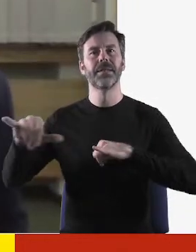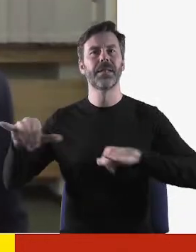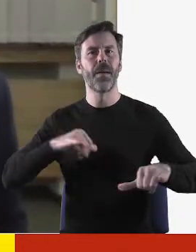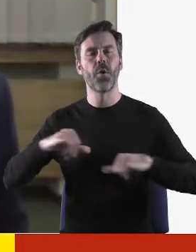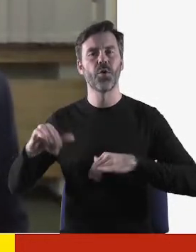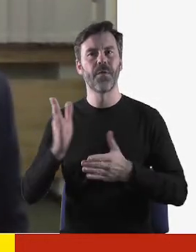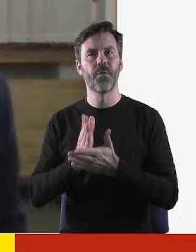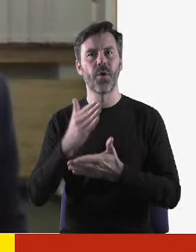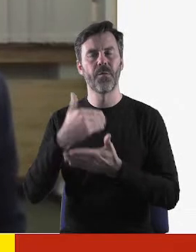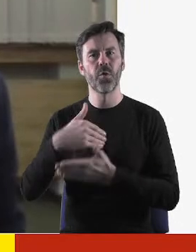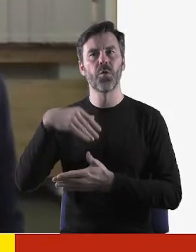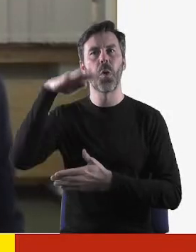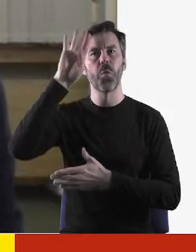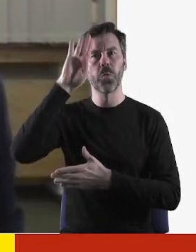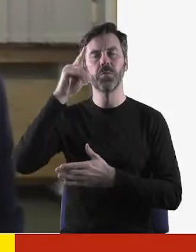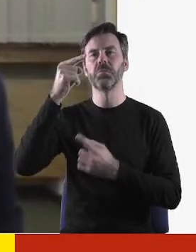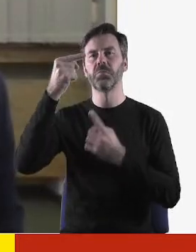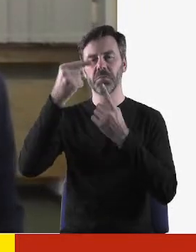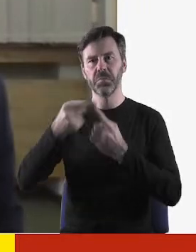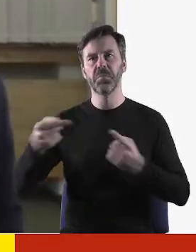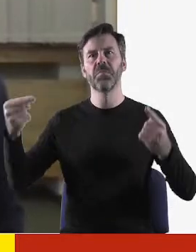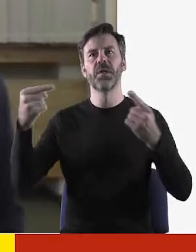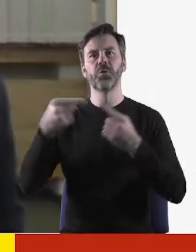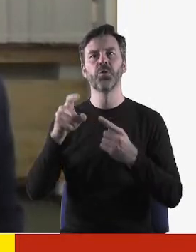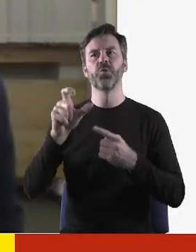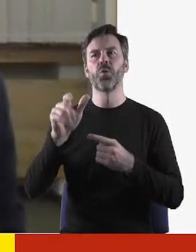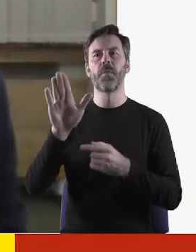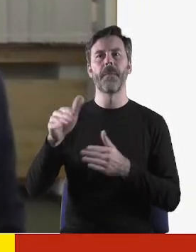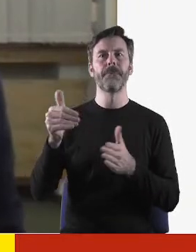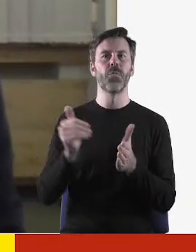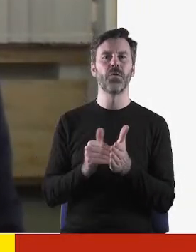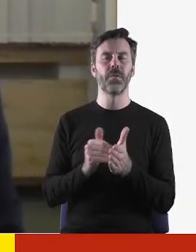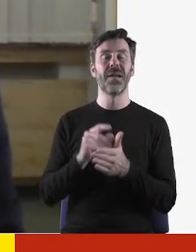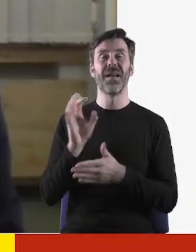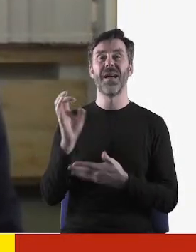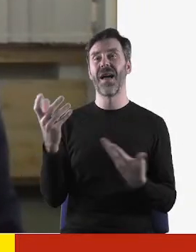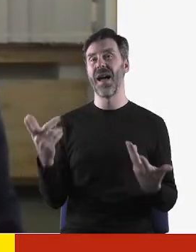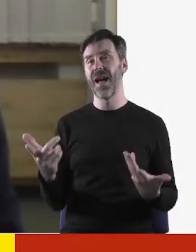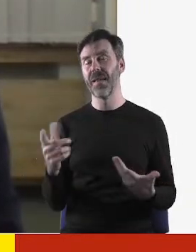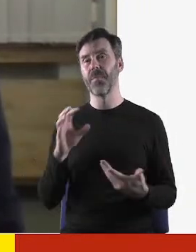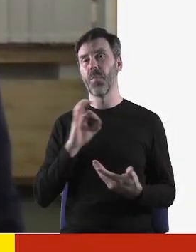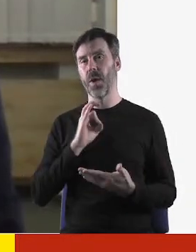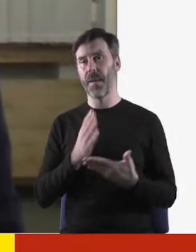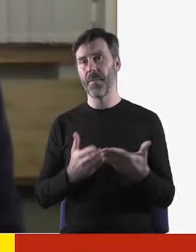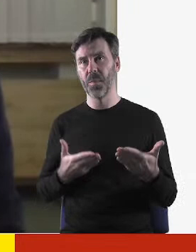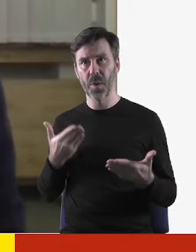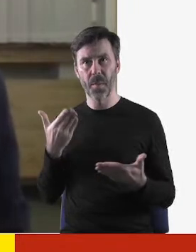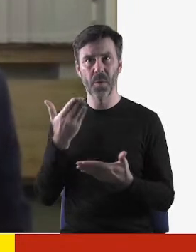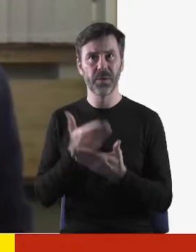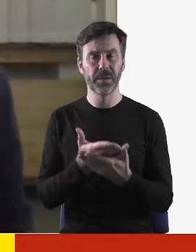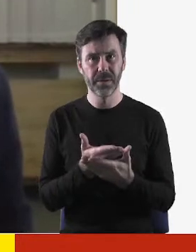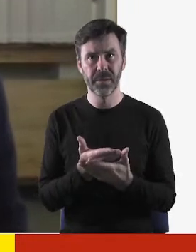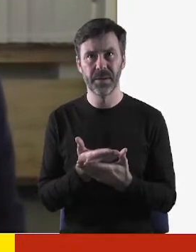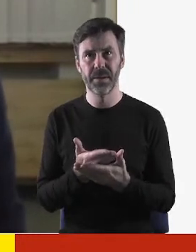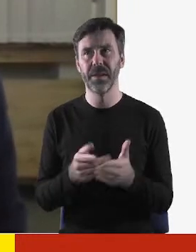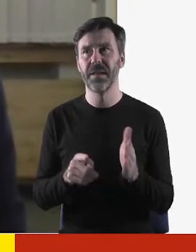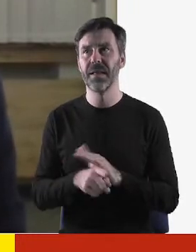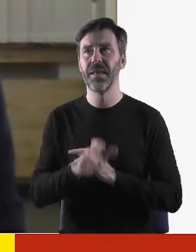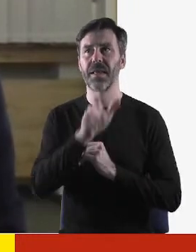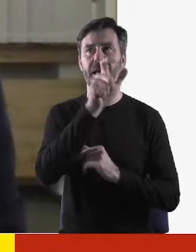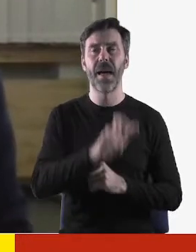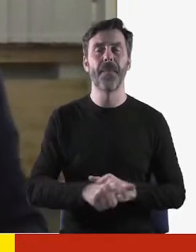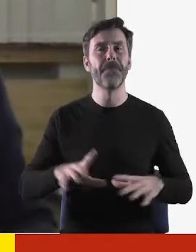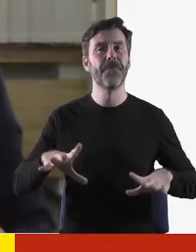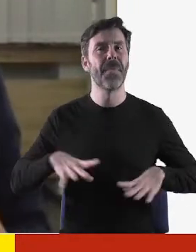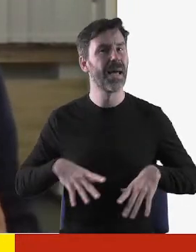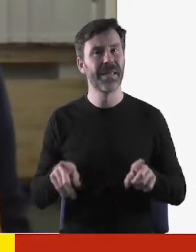ono jest adekwatne w stosunku do potrzeb. Natomiast propozycja moja będzie następująca również do pana. Pamiętam, kiedy